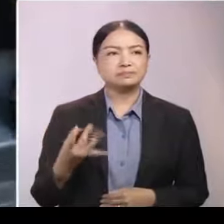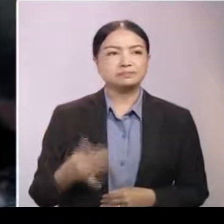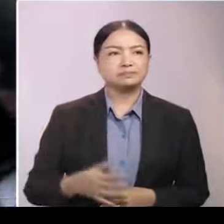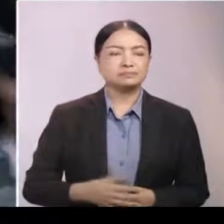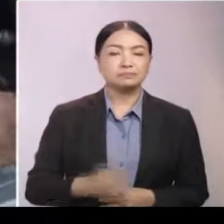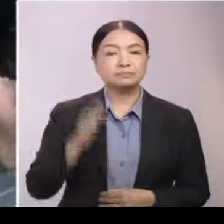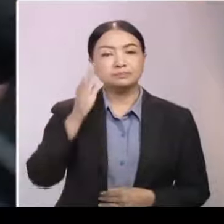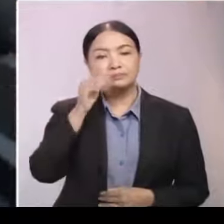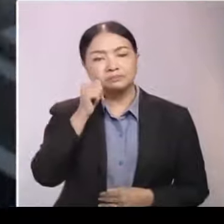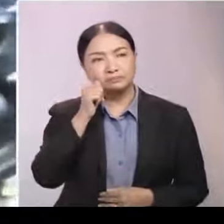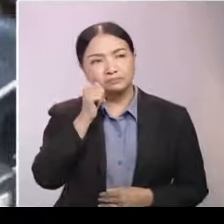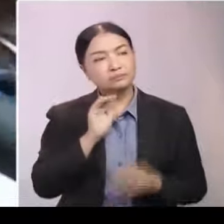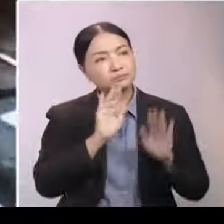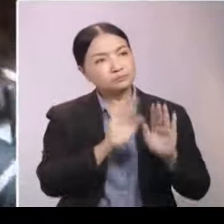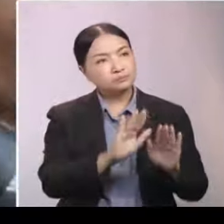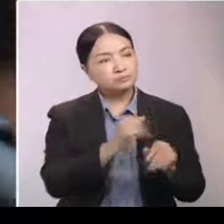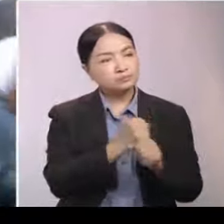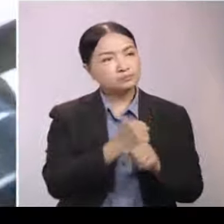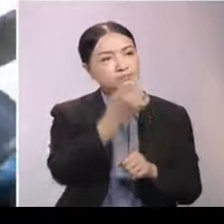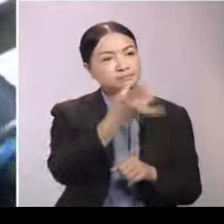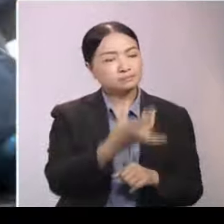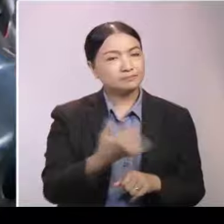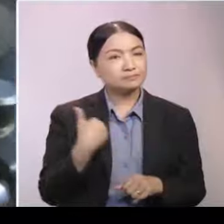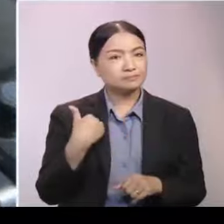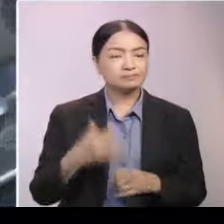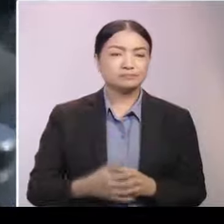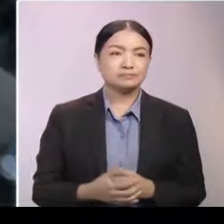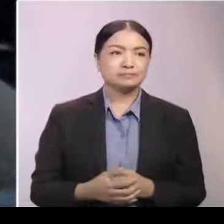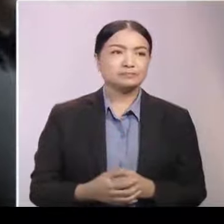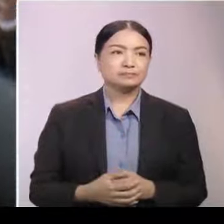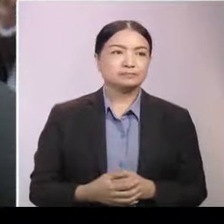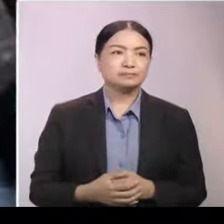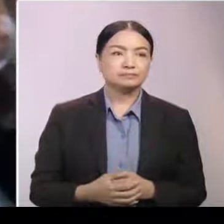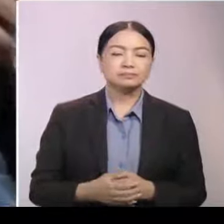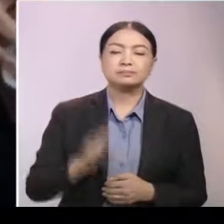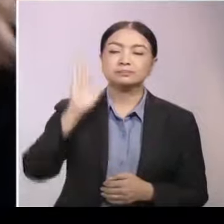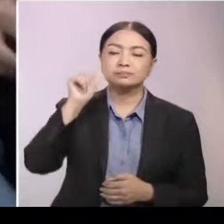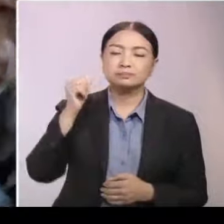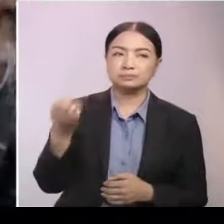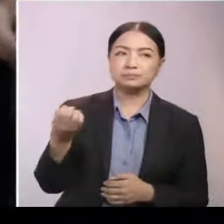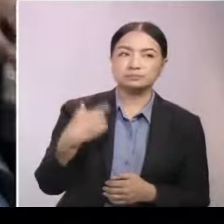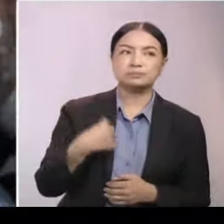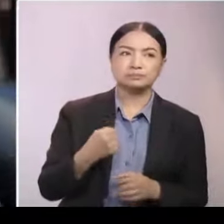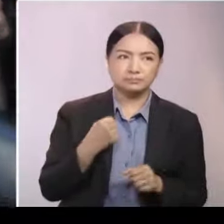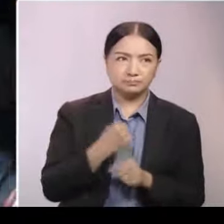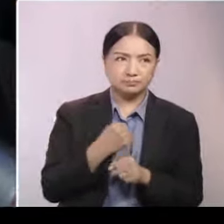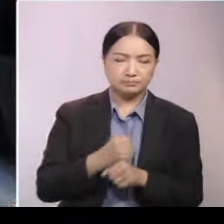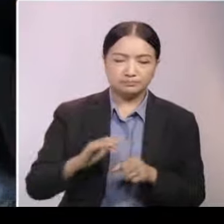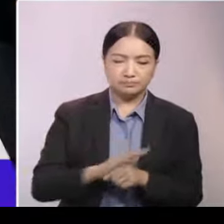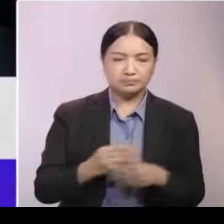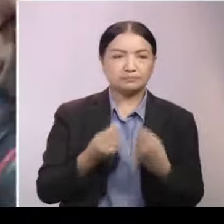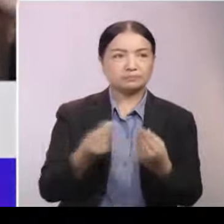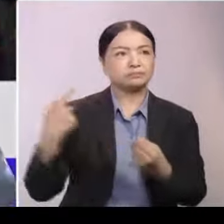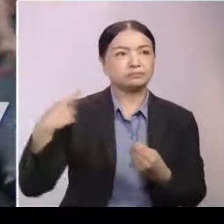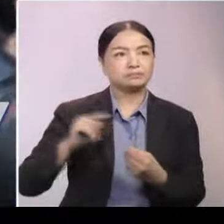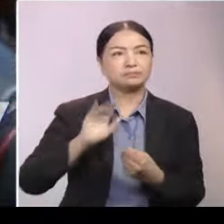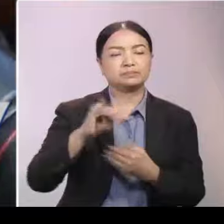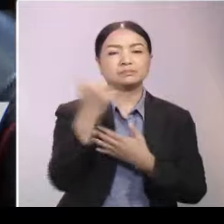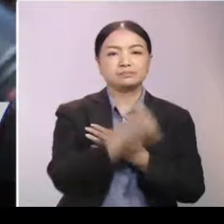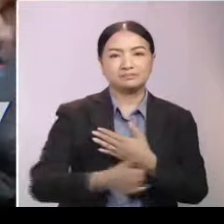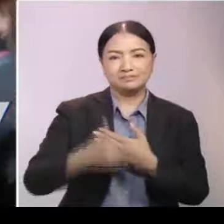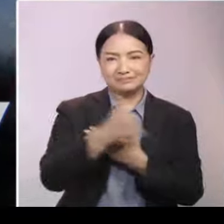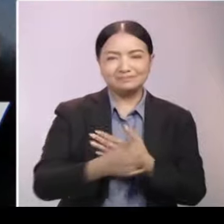กังวลค่ะเพราะว่าไม่มีอะไร ครับคุณพ่อได้ฝากฝังงานนะครับ คุณพ่อก็บอกว่าทำงานให้เต็มที่เพื่อประโยชน์สุดของประเทศด้าน น ี้ หน่อยคร ับ ผม นิดนึงค่ะขออน ุญ าต